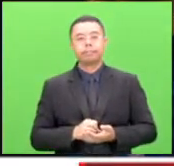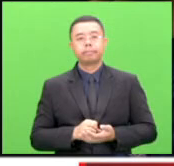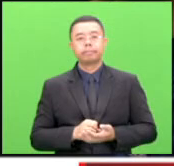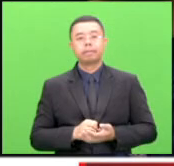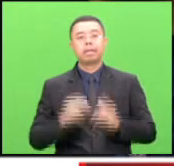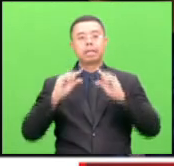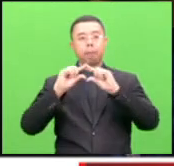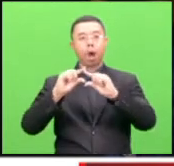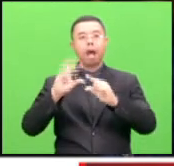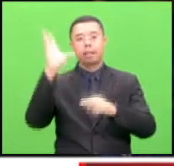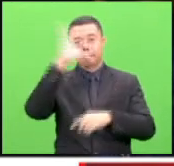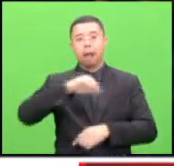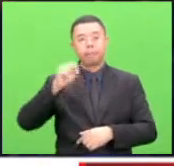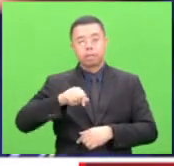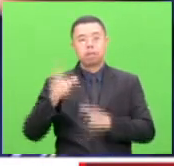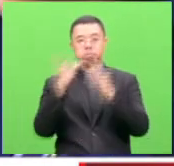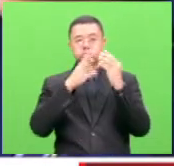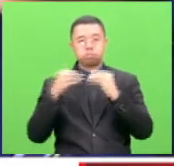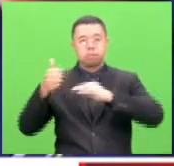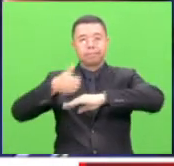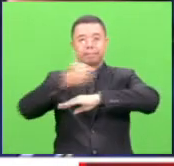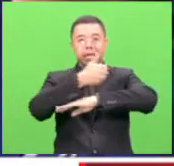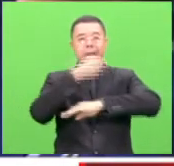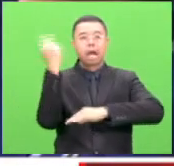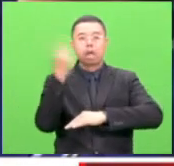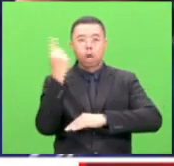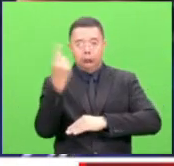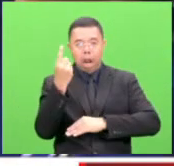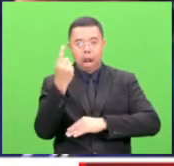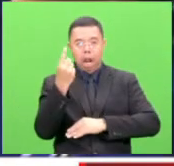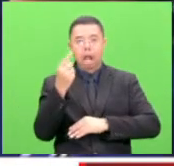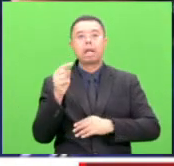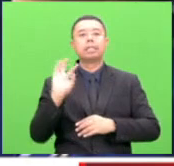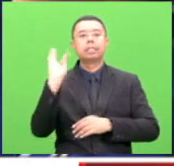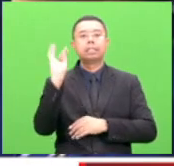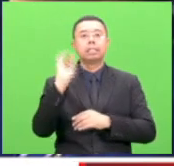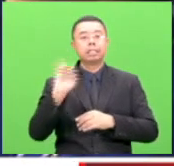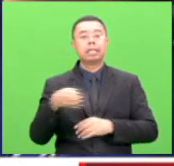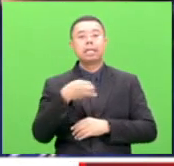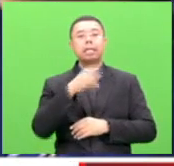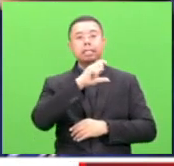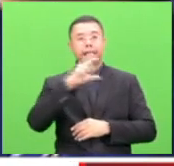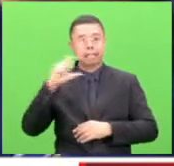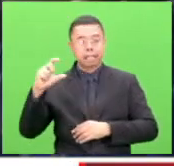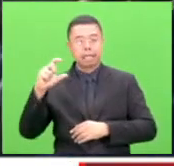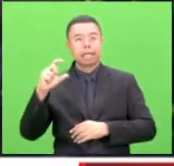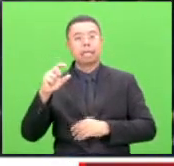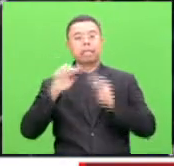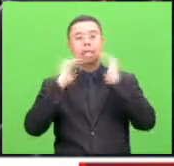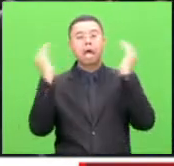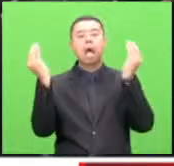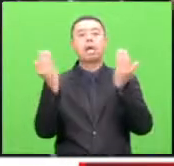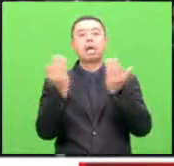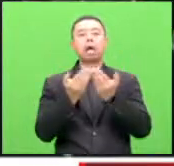Partai Demokrat malam ini menggelar rapat pimpinan nasional Rapimnas di Jakarta Convention Center, JCC Senayan, Jakarta.